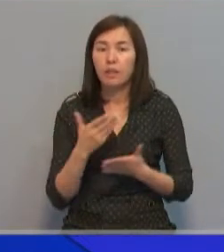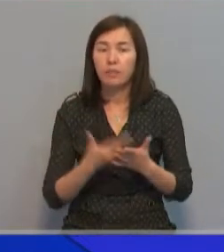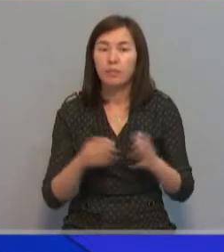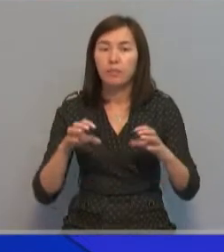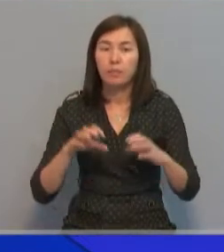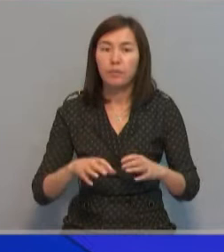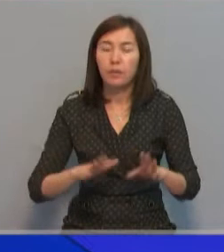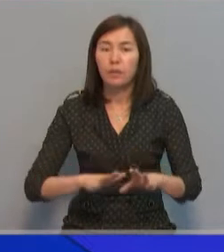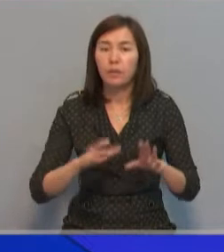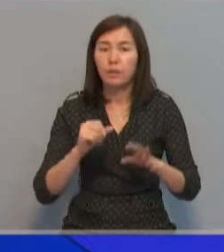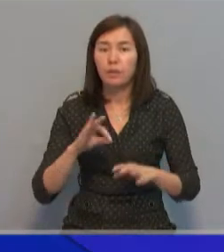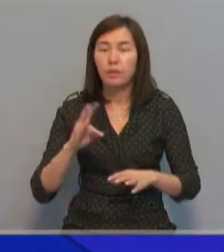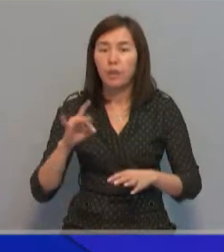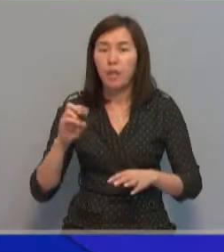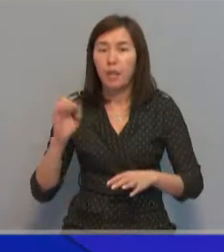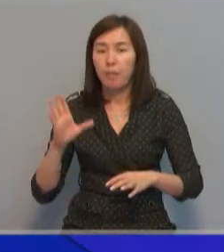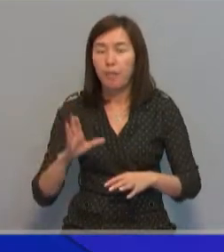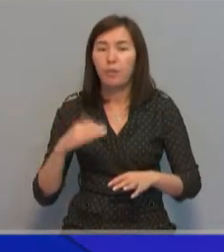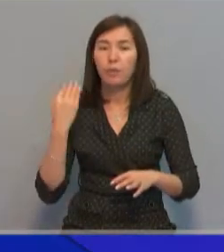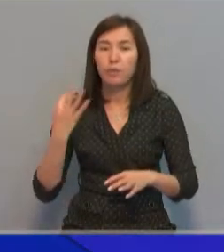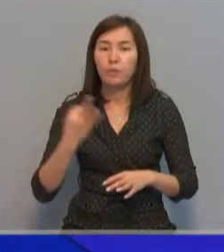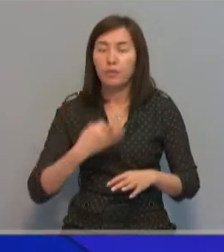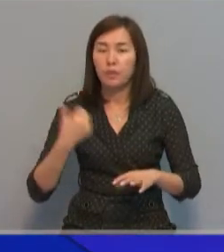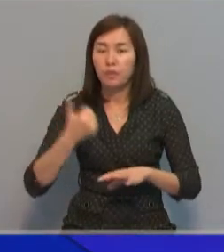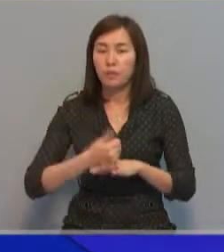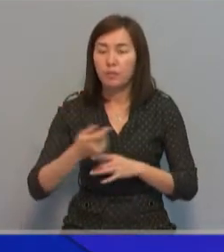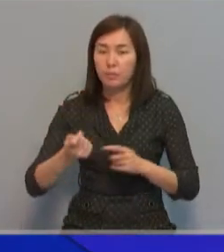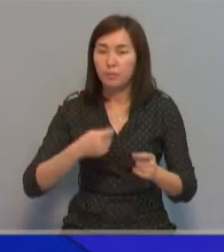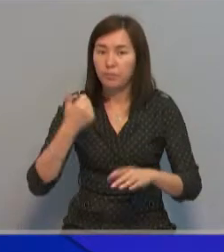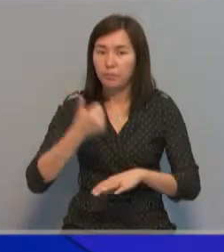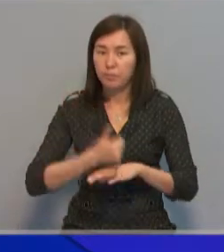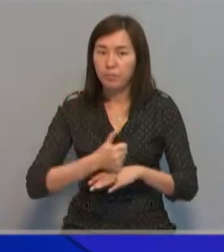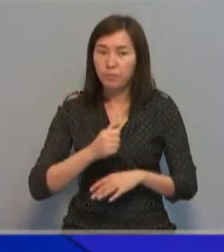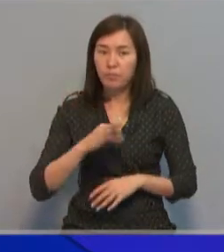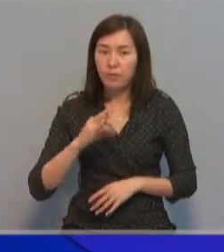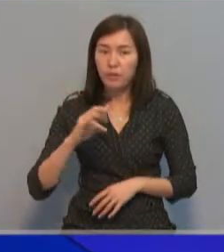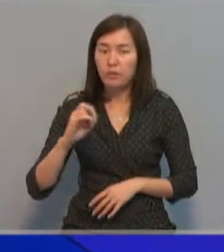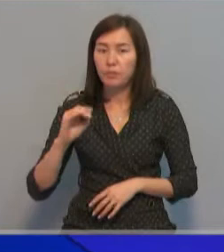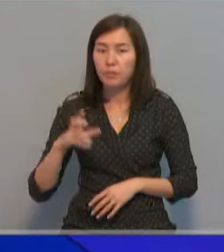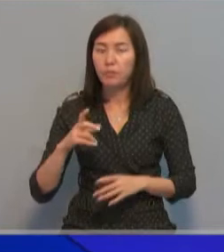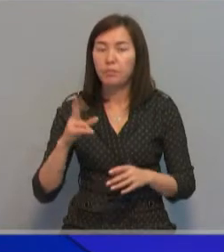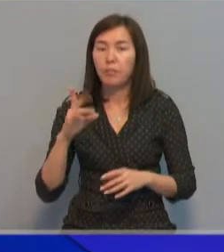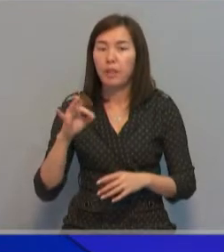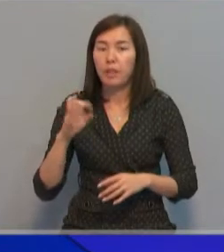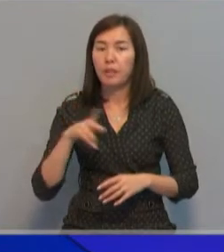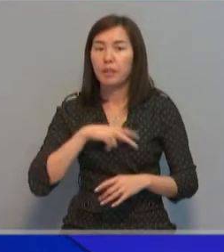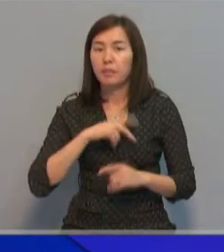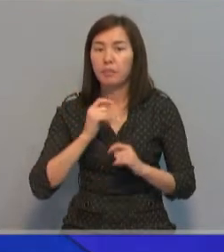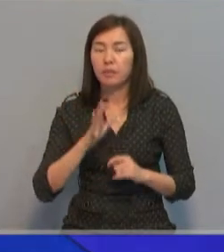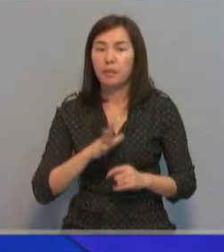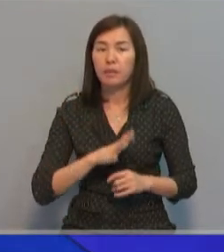кеңесі төрағасының орынбасары Кенжехан Төлебаев пен Түркістан облысы әкімі аппаратының басшысы Әуелхан Тұрғынбеков парасат орденімен